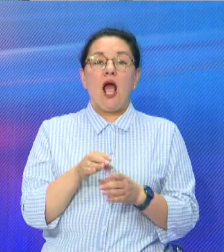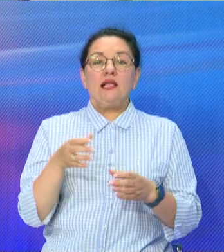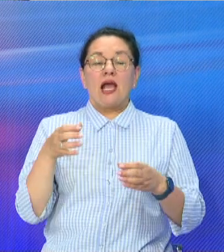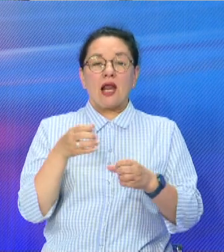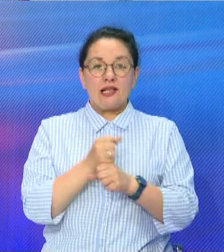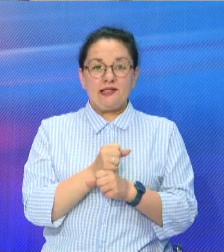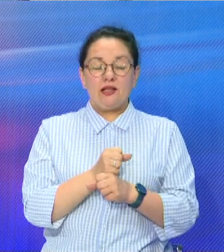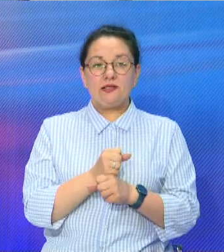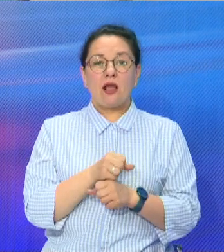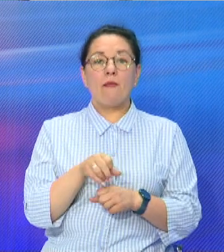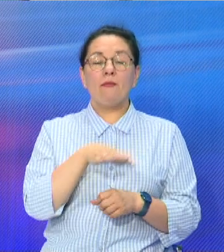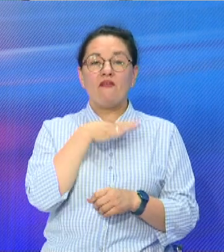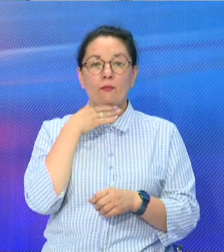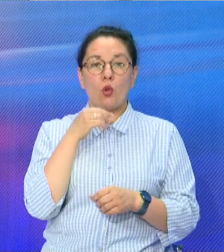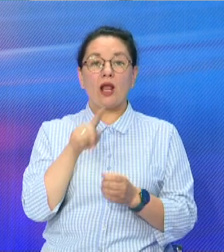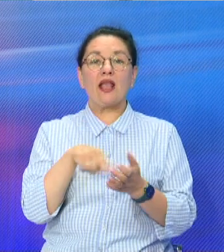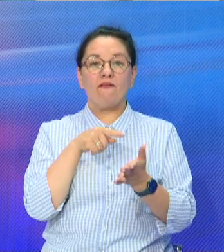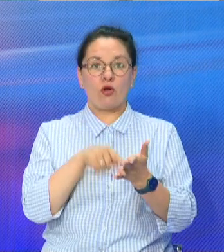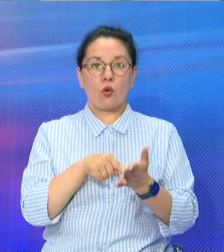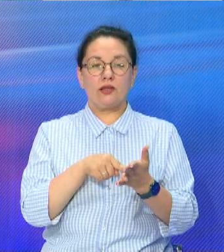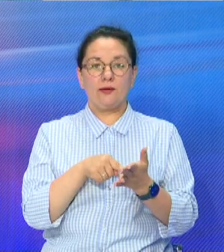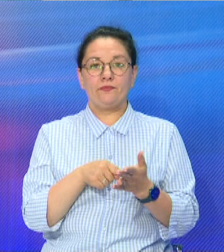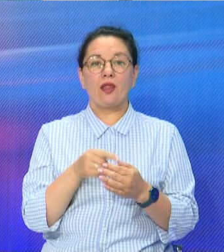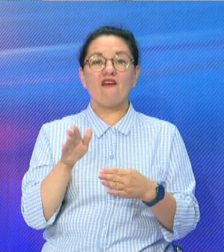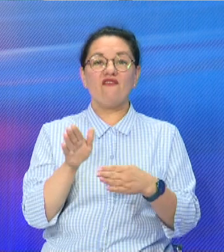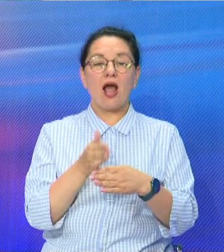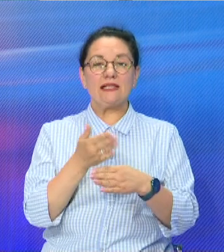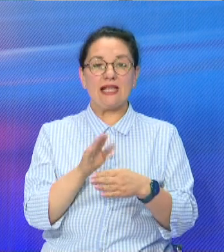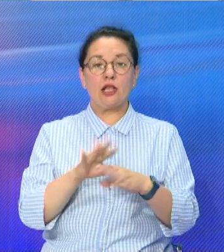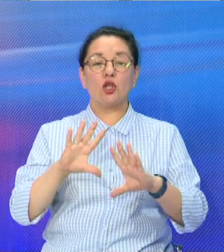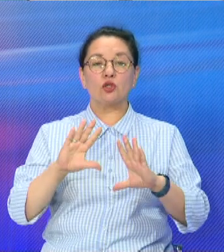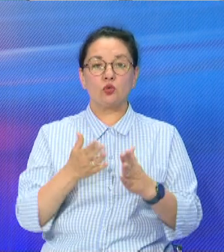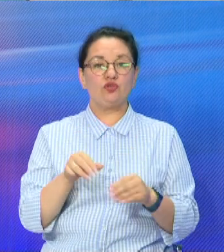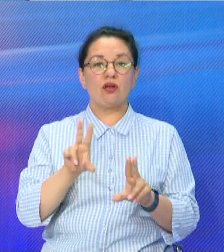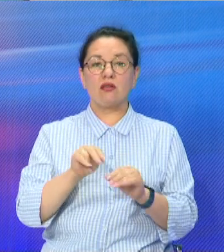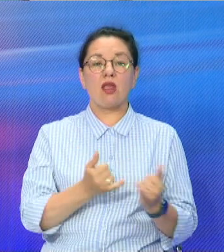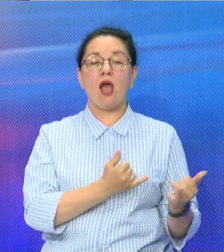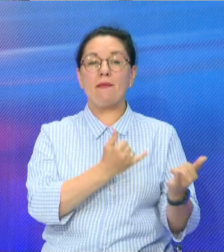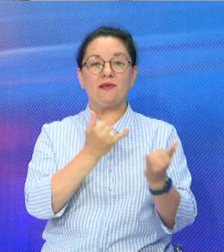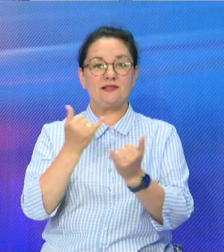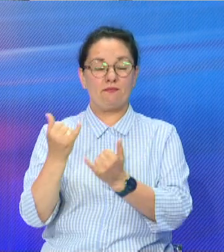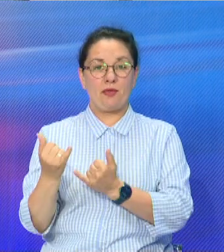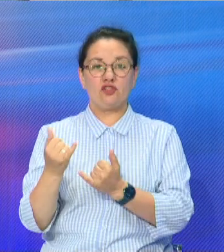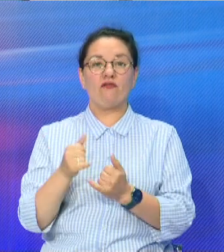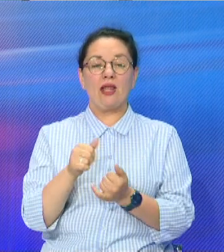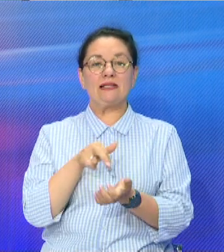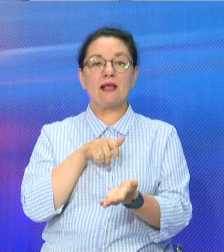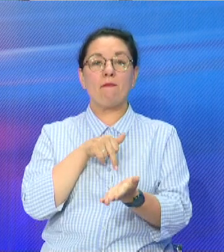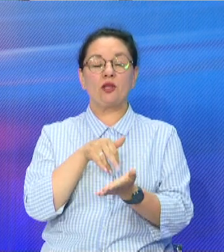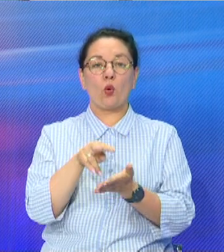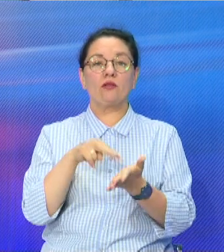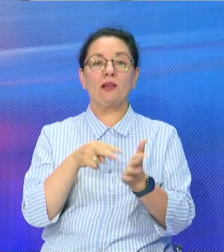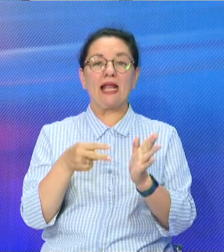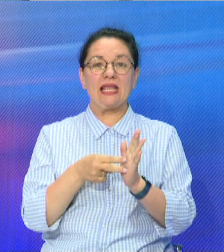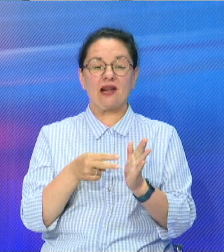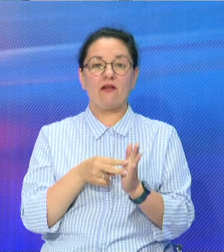области в том числе и в городе гродно в отдельных случаях не обеспечивается комплексный подход к организации и планированию